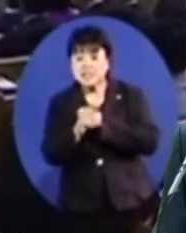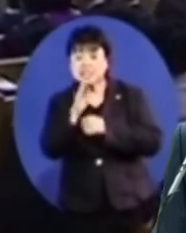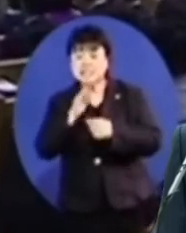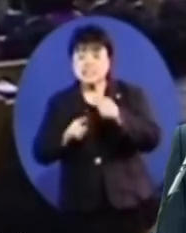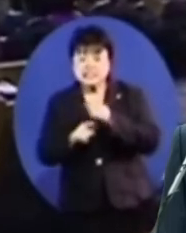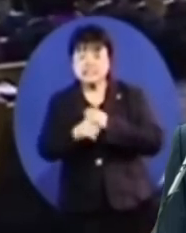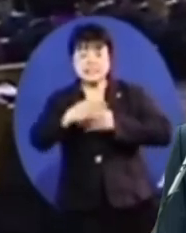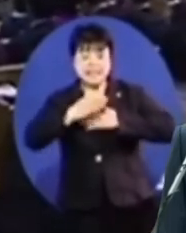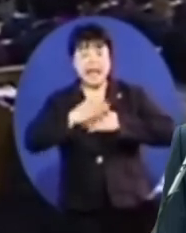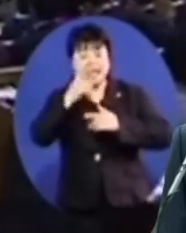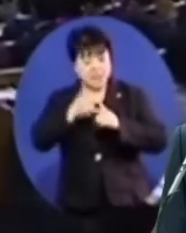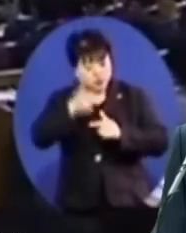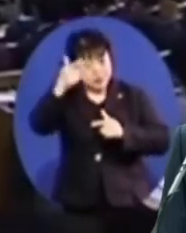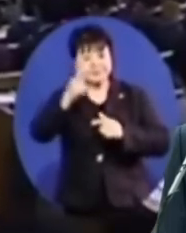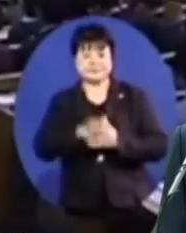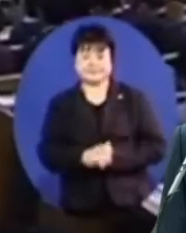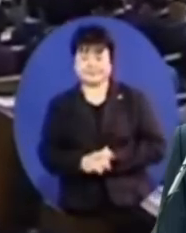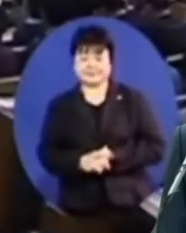바로 내다.